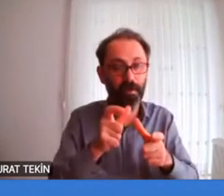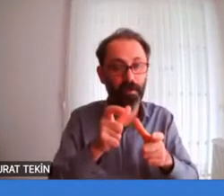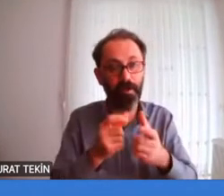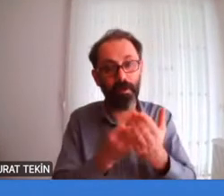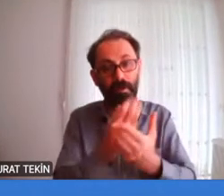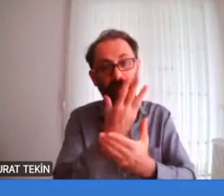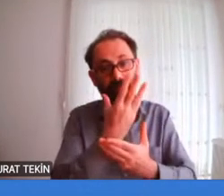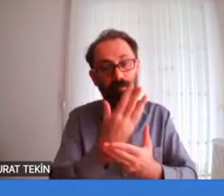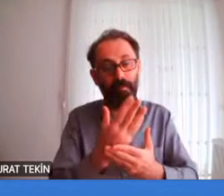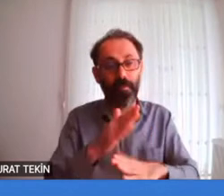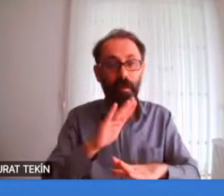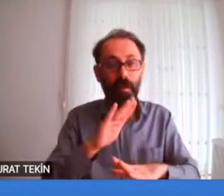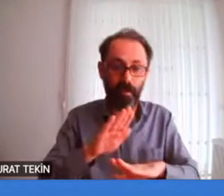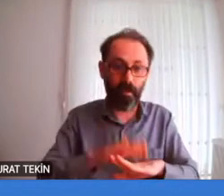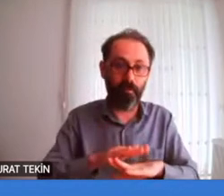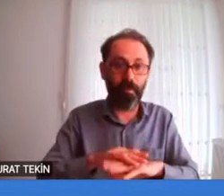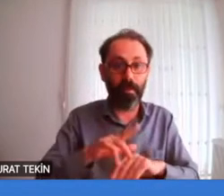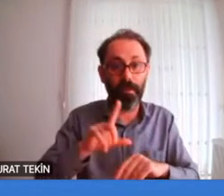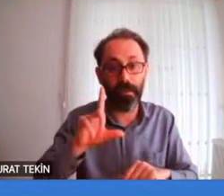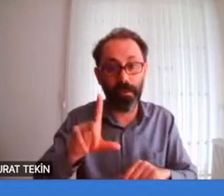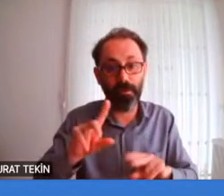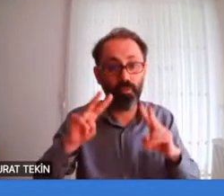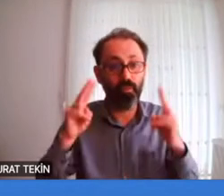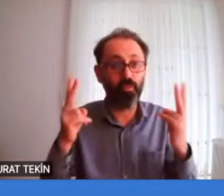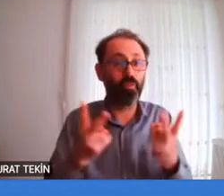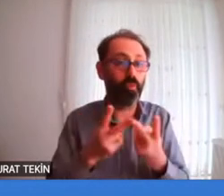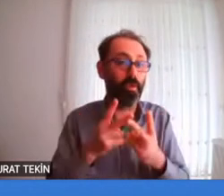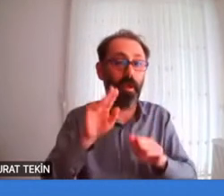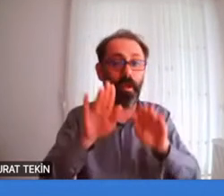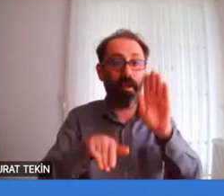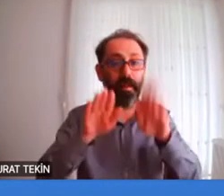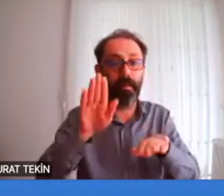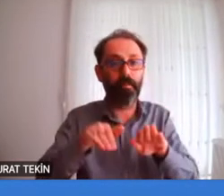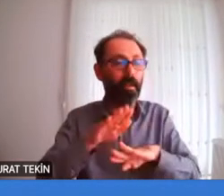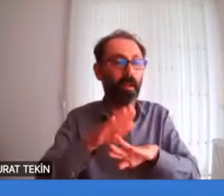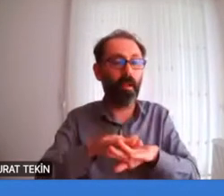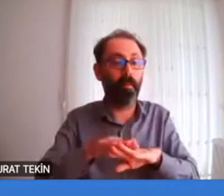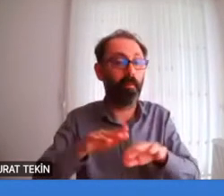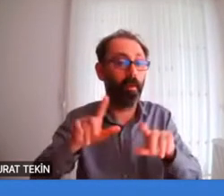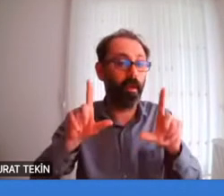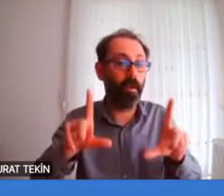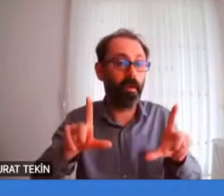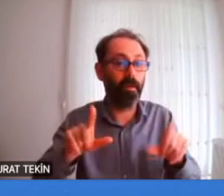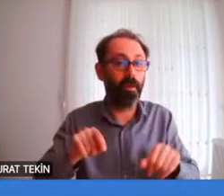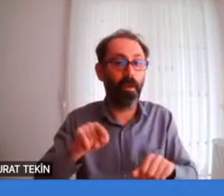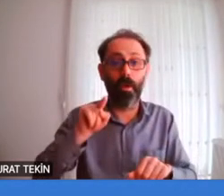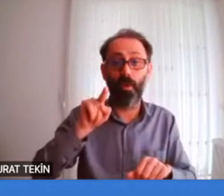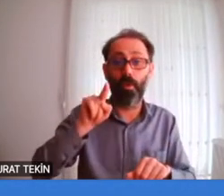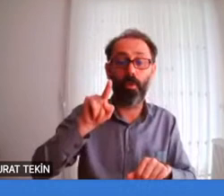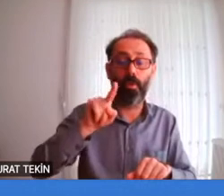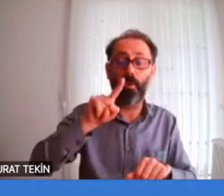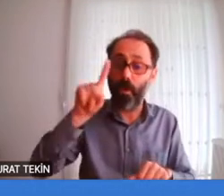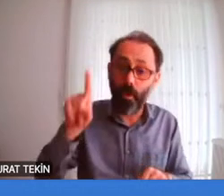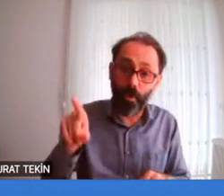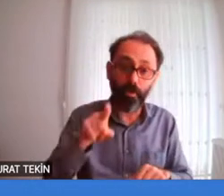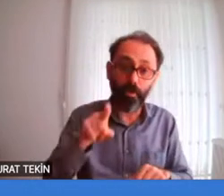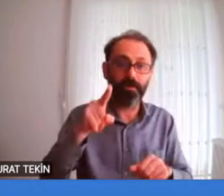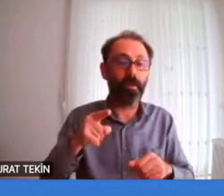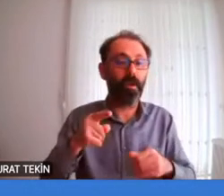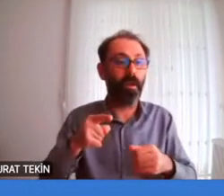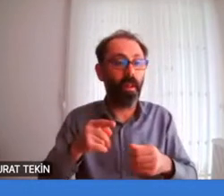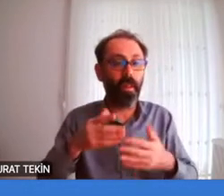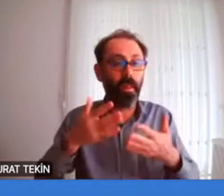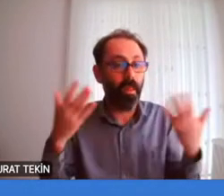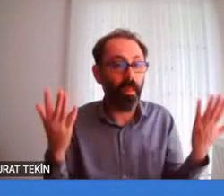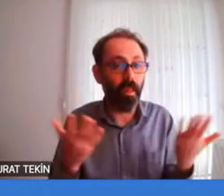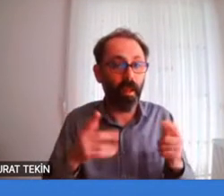lazım. Dünya evet belki bizden şeyler istiyor ama biz ne kadar verirsek onlar o kadar anlatırlar. Bu